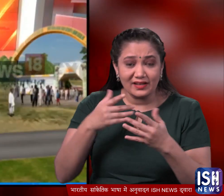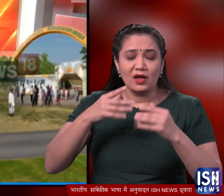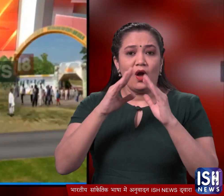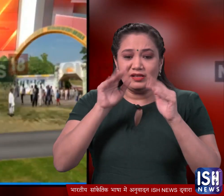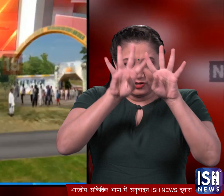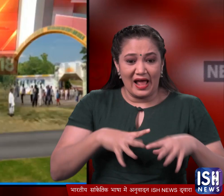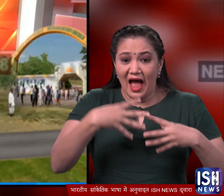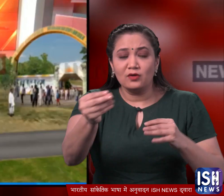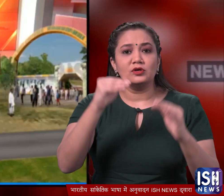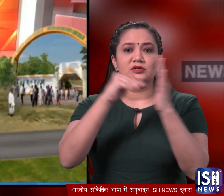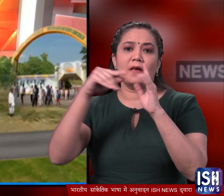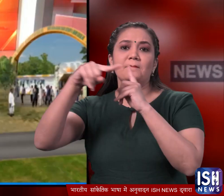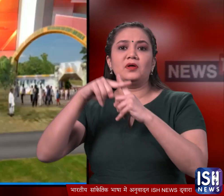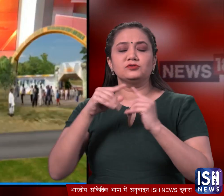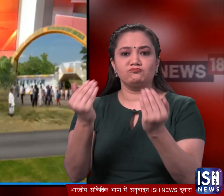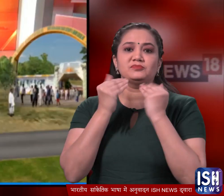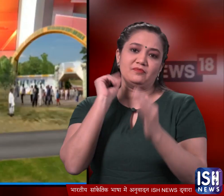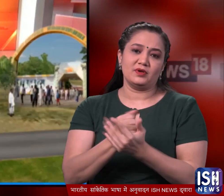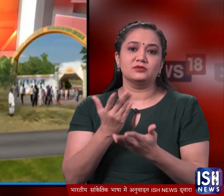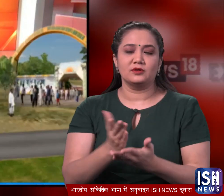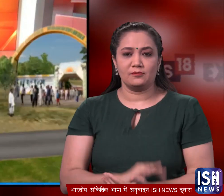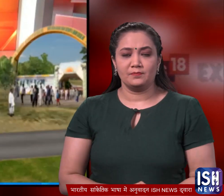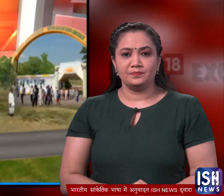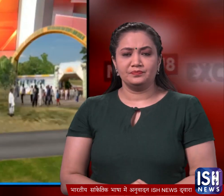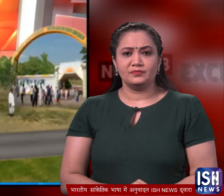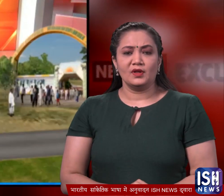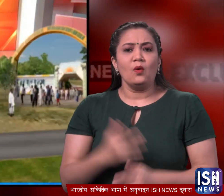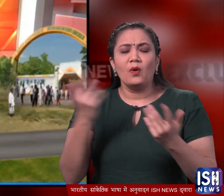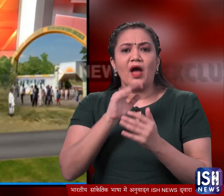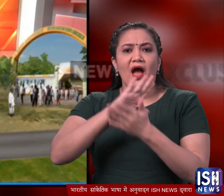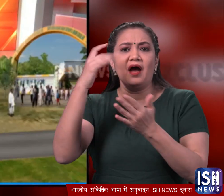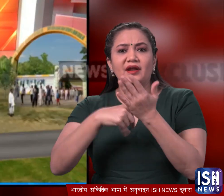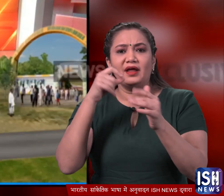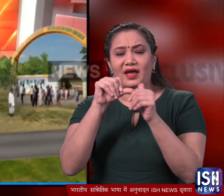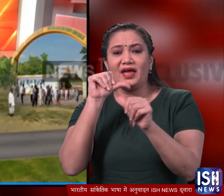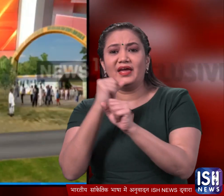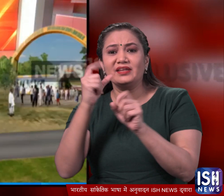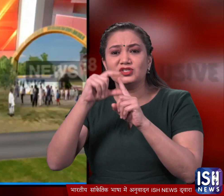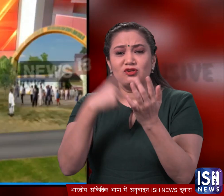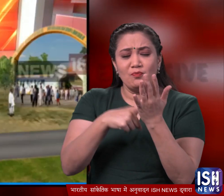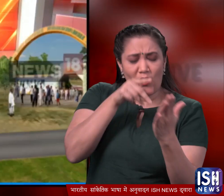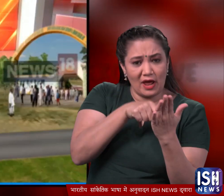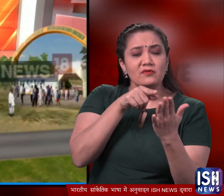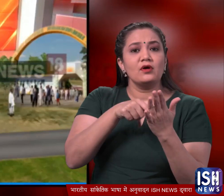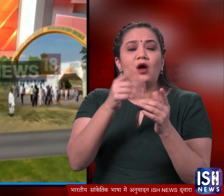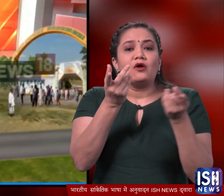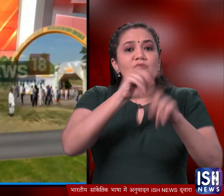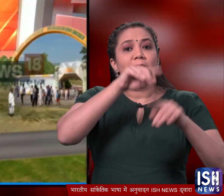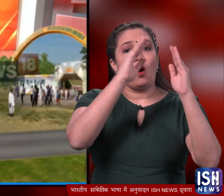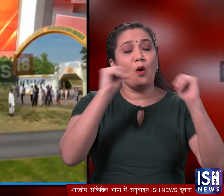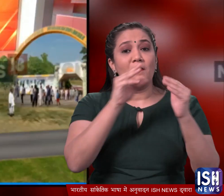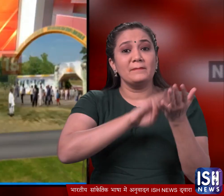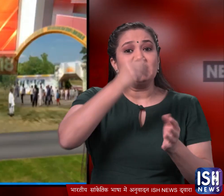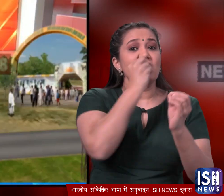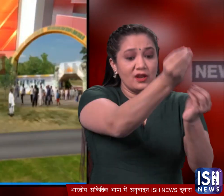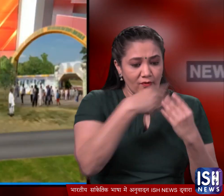के बाद राम रहीम को Z+ कैटेगरी की सुरक्षा दे दी गई। खबर है कि इसका आधार हरियाणा के ADG की उस रिपोर्ट को बनाया गया जिसमें उन्होंने